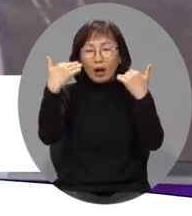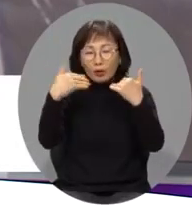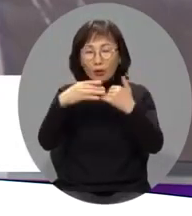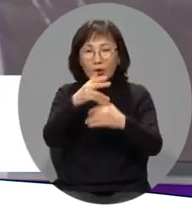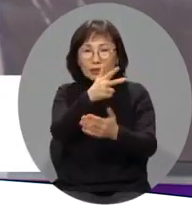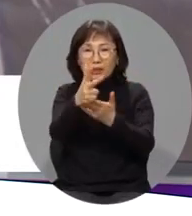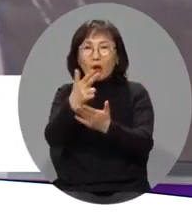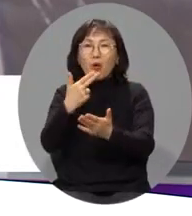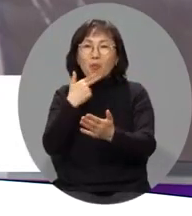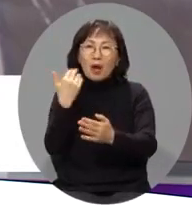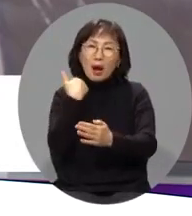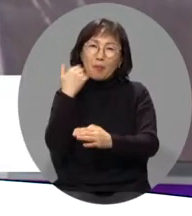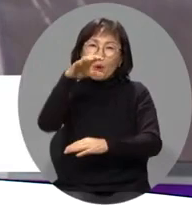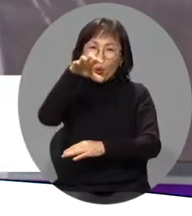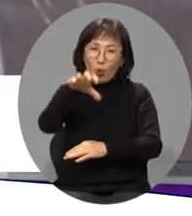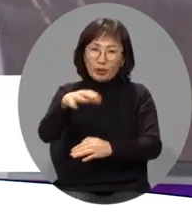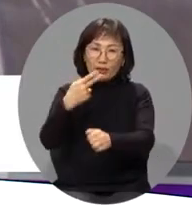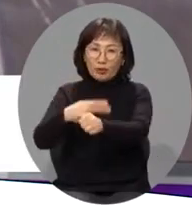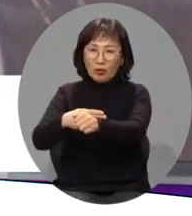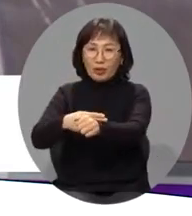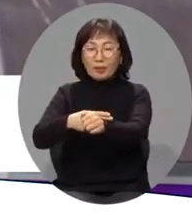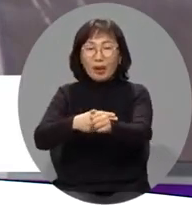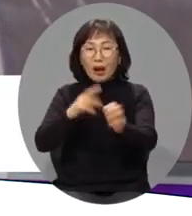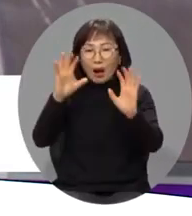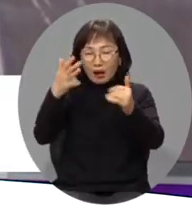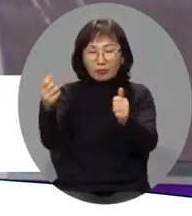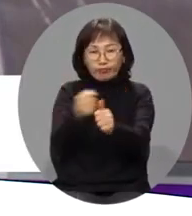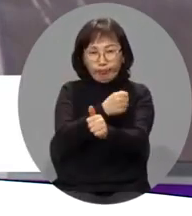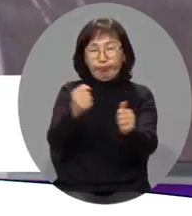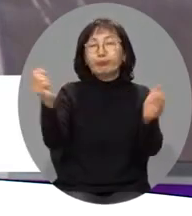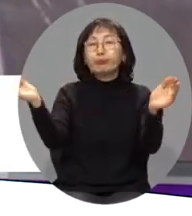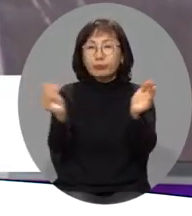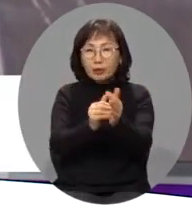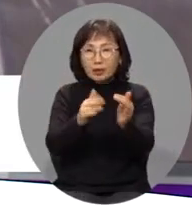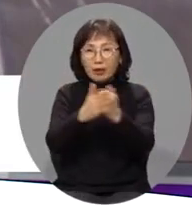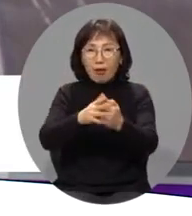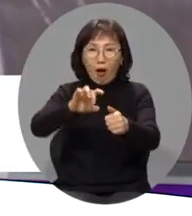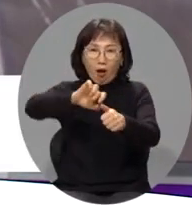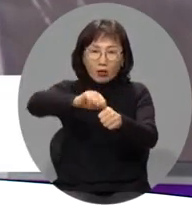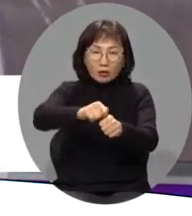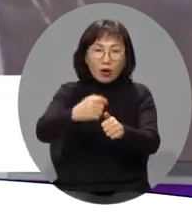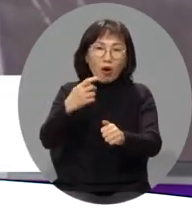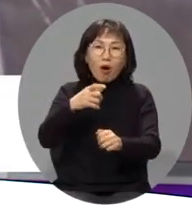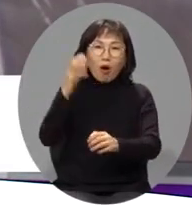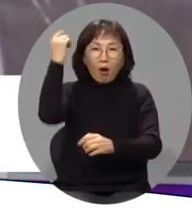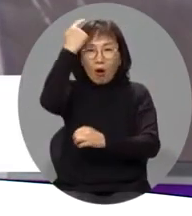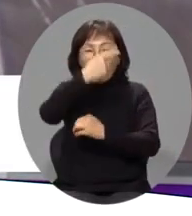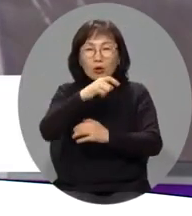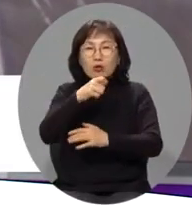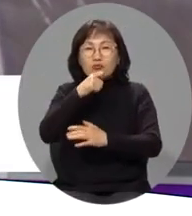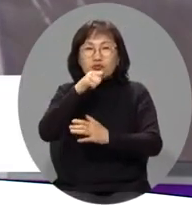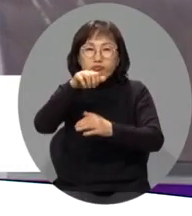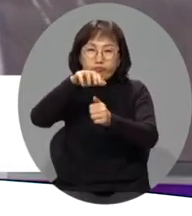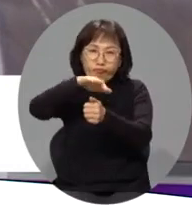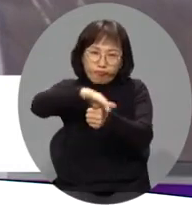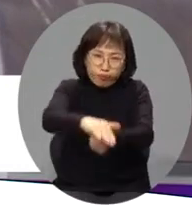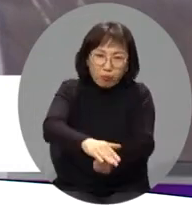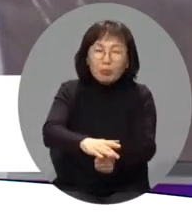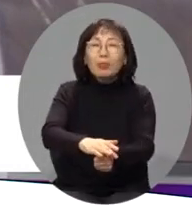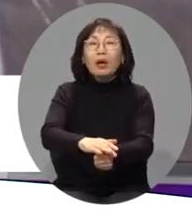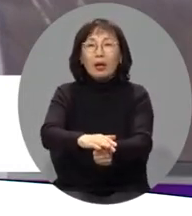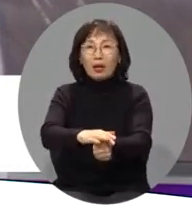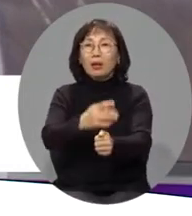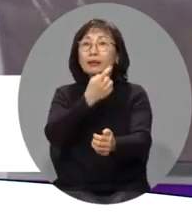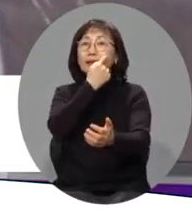사각지대에서 강사가 아이들을 때리고 심지어 강제로 얼굴을 물에 집어 넣기 까지 했다는 증언이